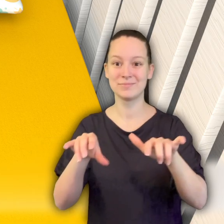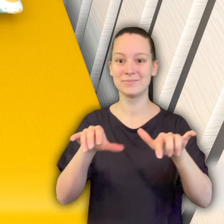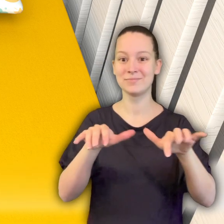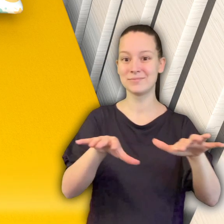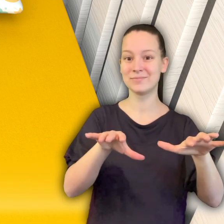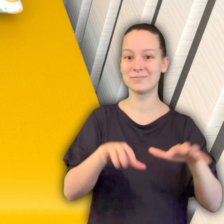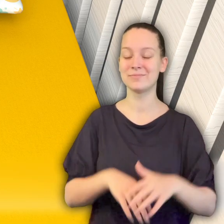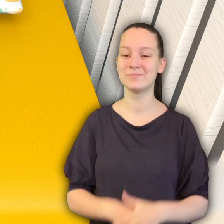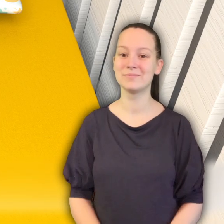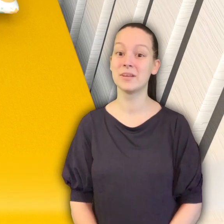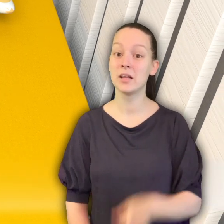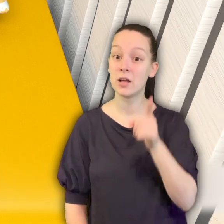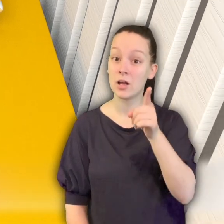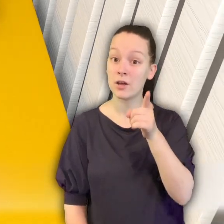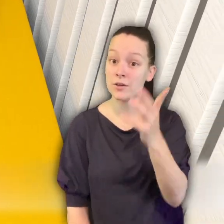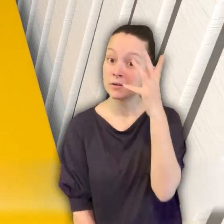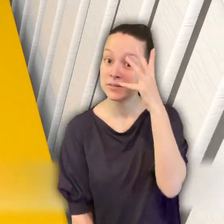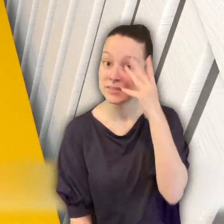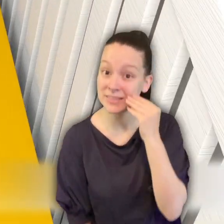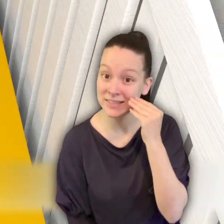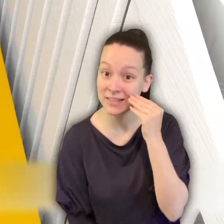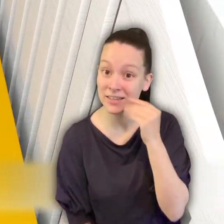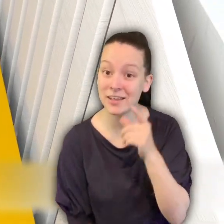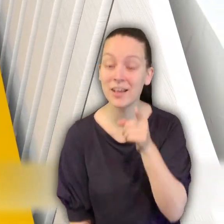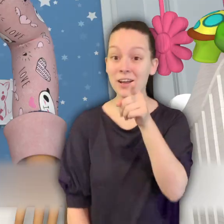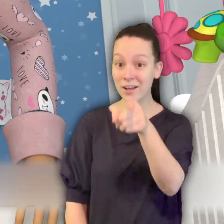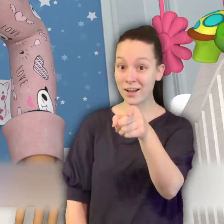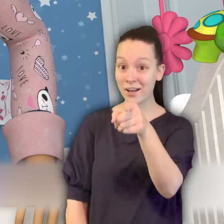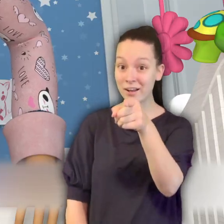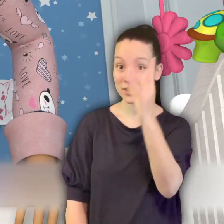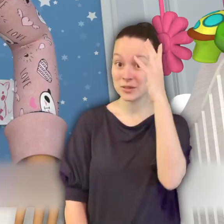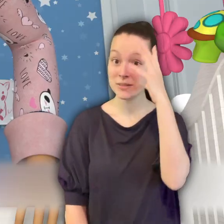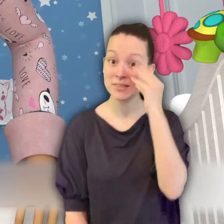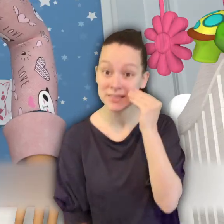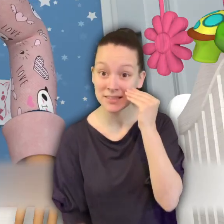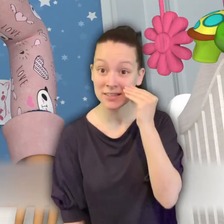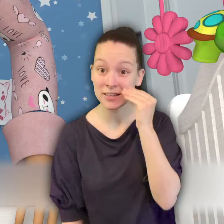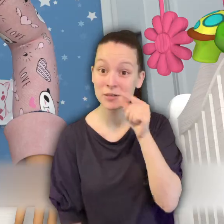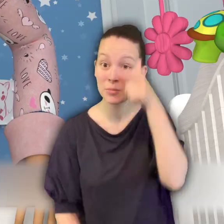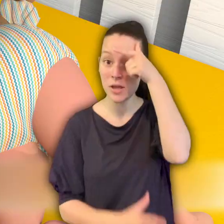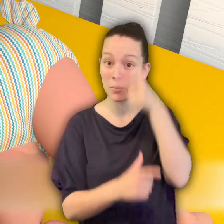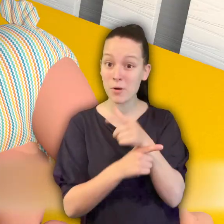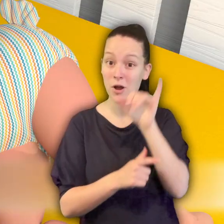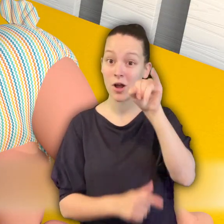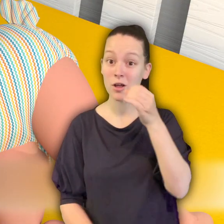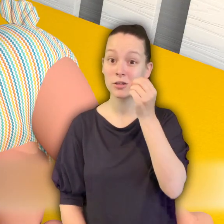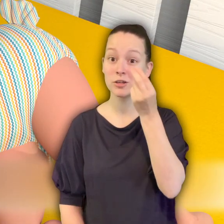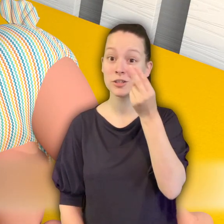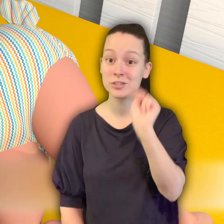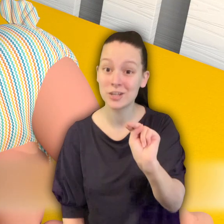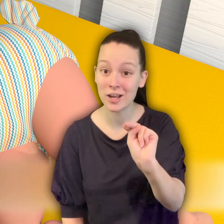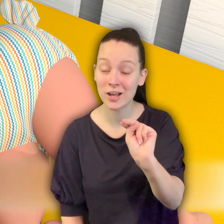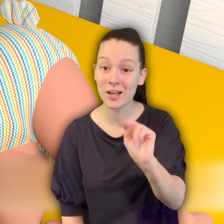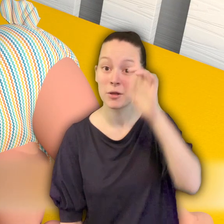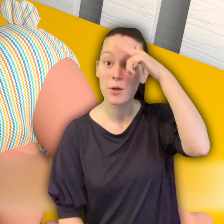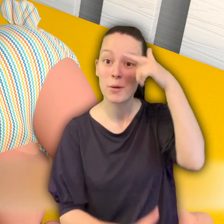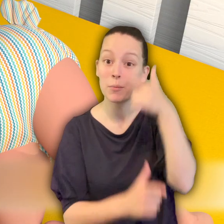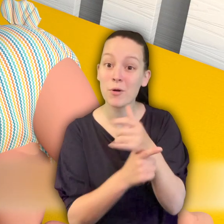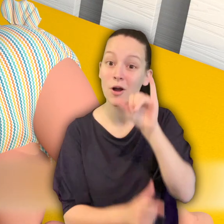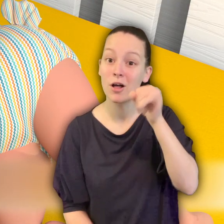BANANA PILLIONS YOU SLEEPING? ARE YOU SLEEPING? BROTHER JOHN